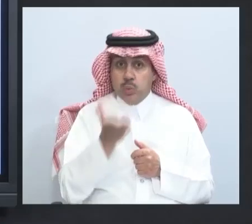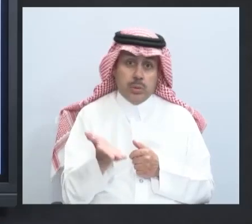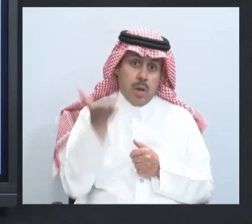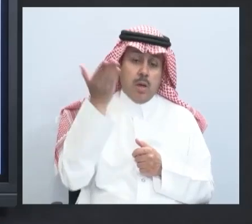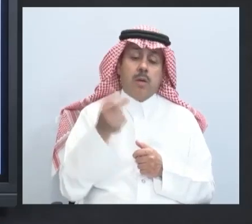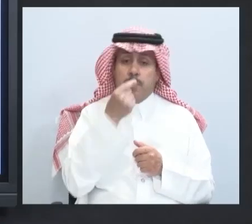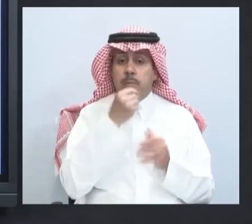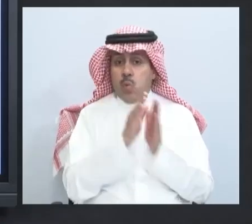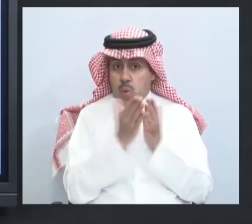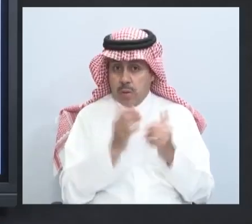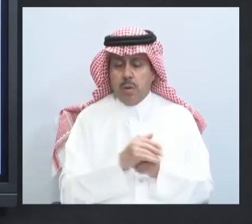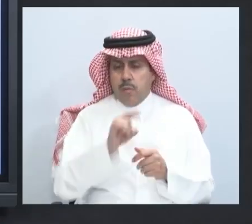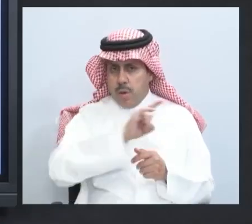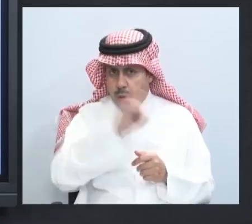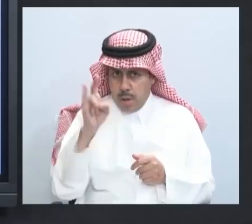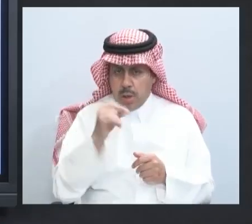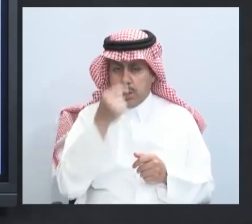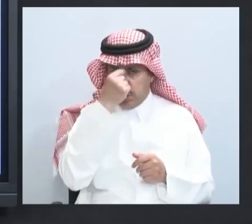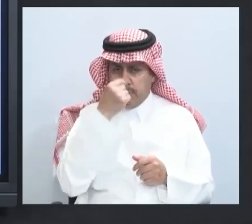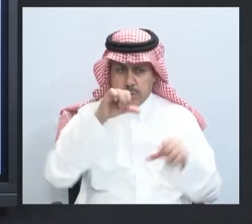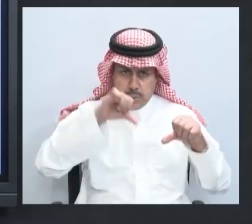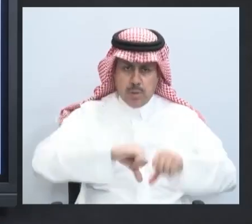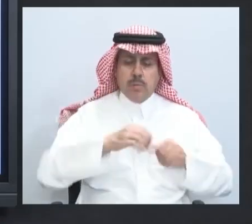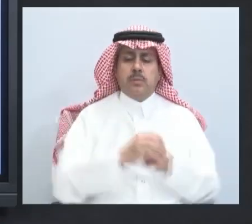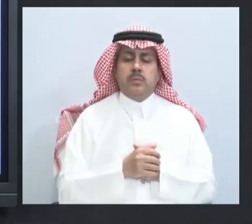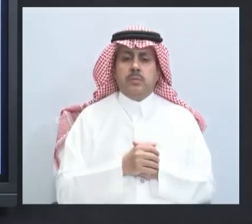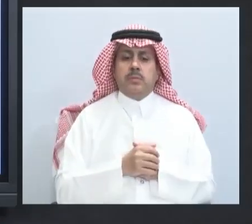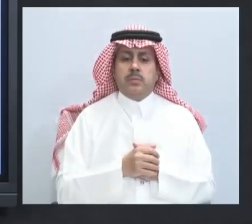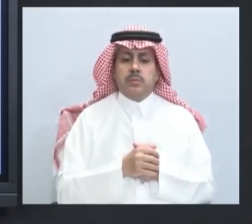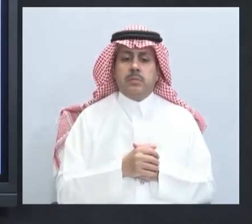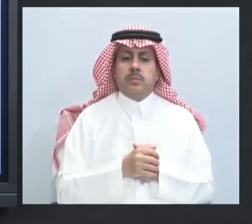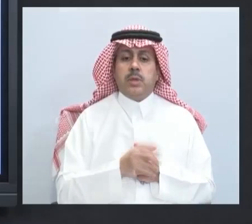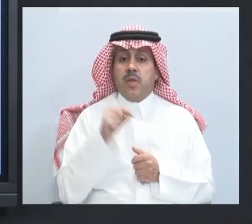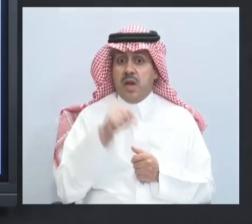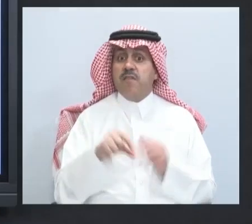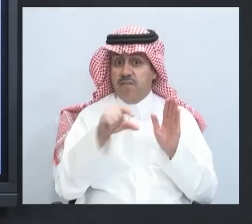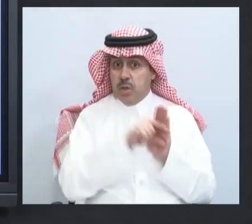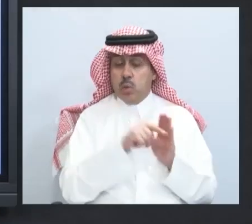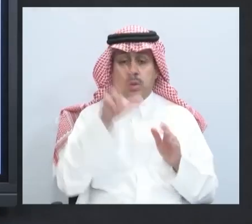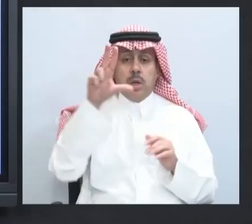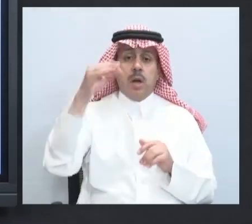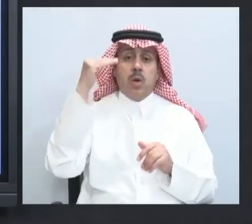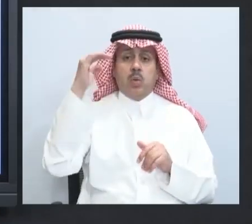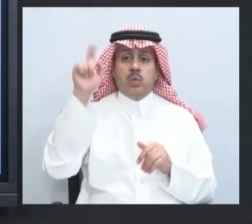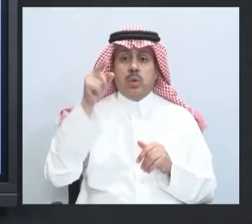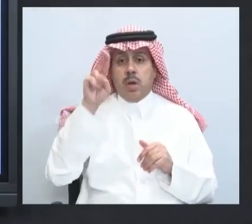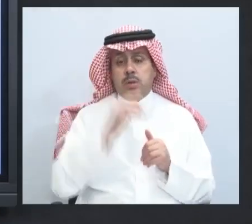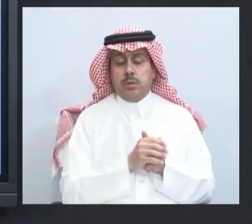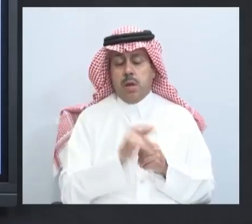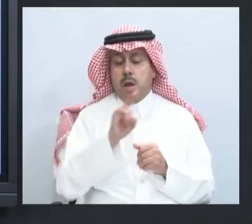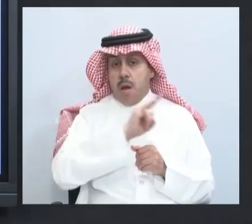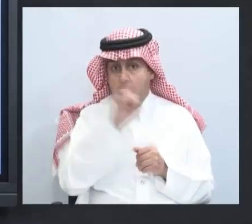في كتابه في النهي عن هذه الصفه السيئه كذ ذلك في سوره الحجرات ما نهى الله جل